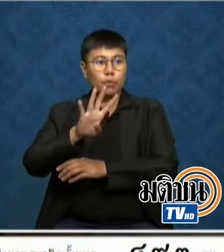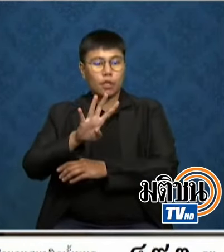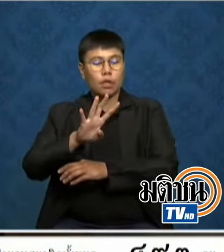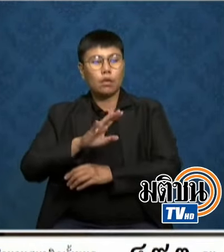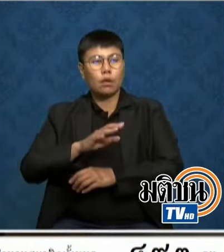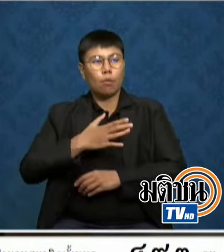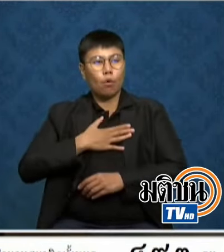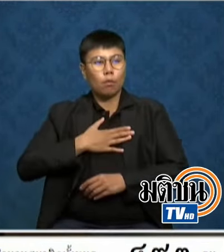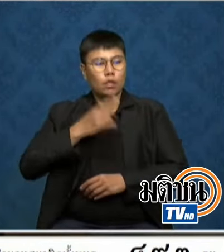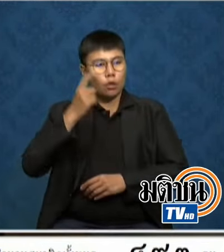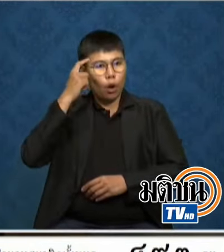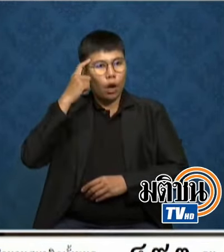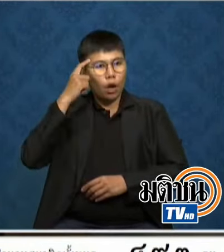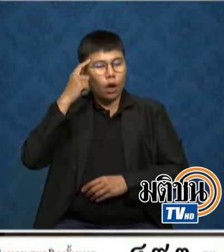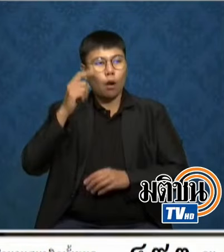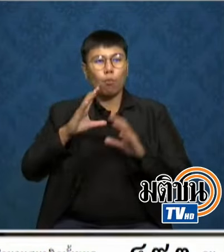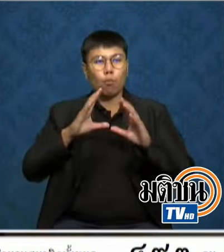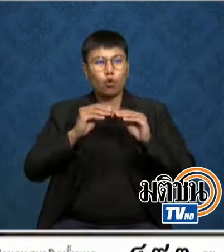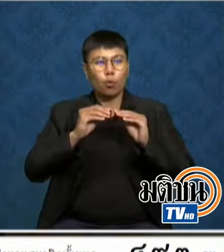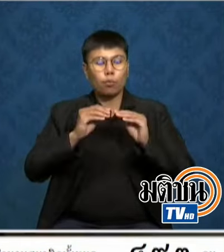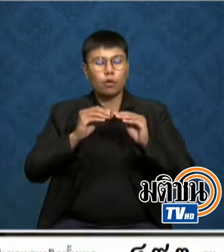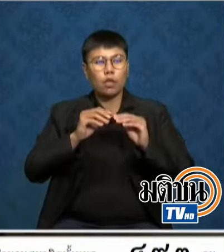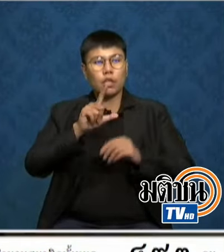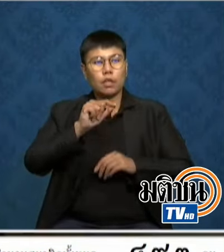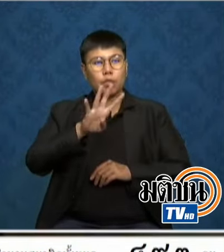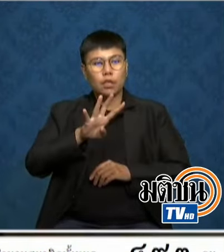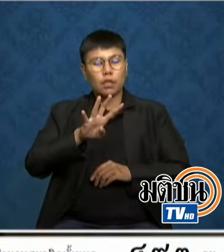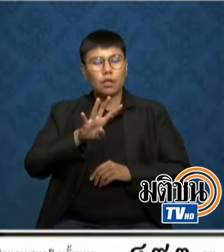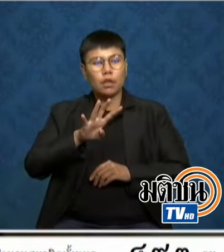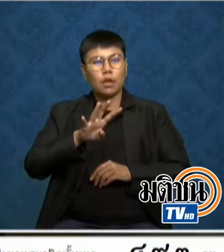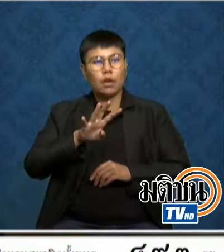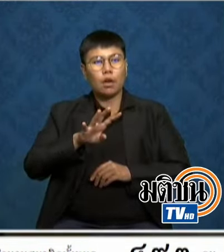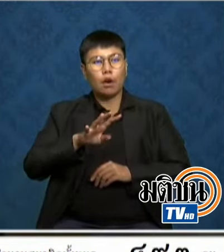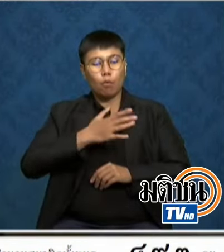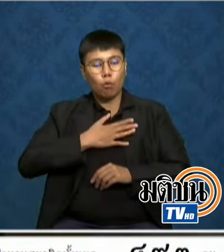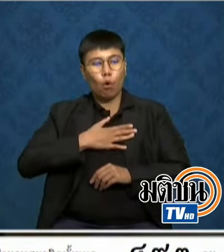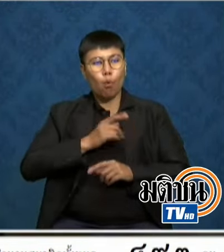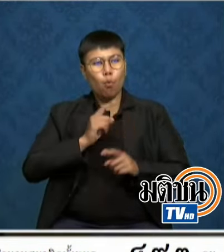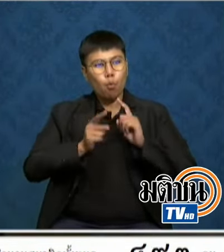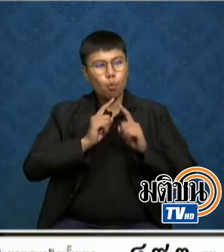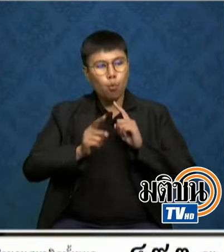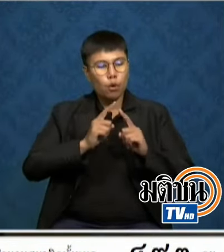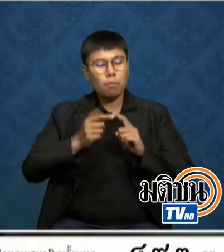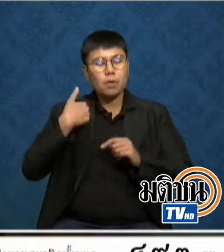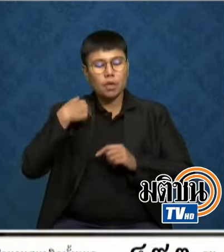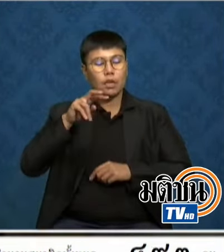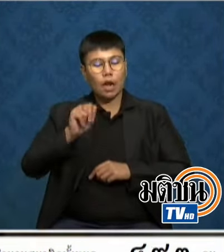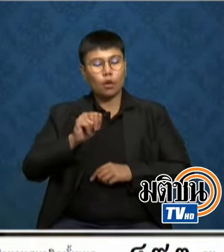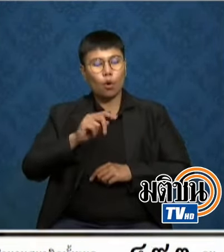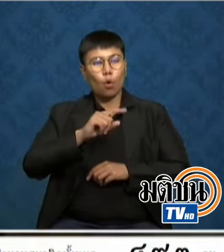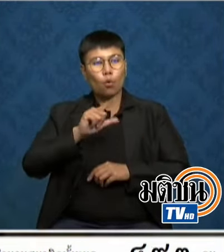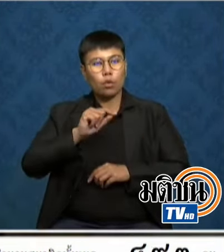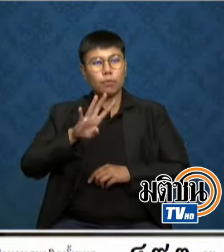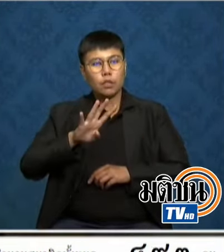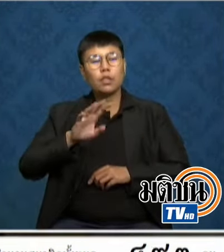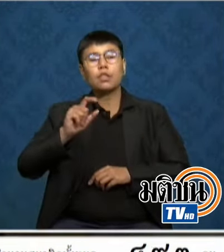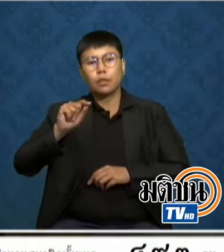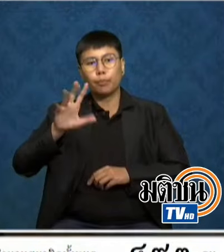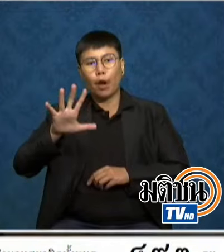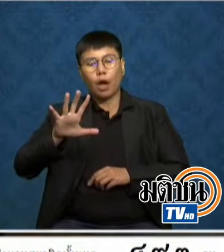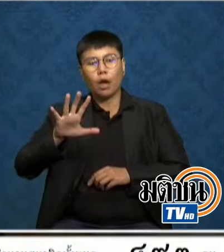านนะครับจะนัดประชุมวันที่24ตามปกติแล้วผมอาจจะขอพูดคุยด้วยนะครับว่าให้มีการนัดประชุมทั้งวันที่24และ25